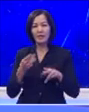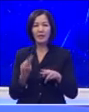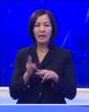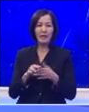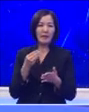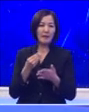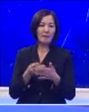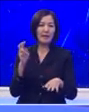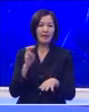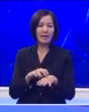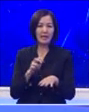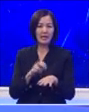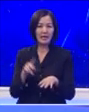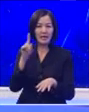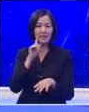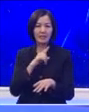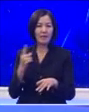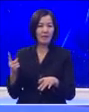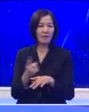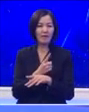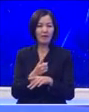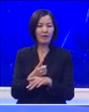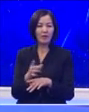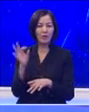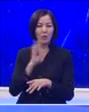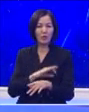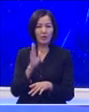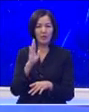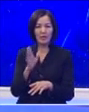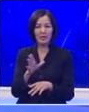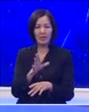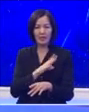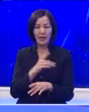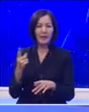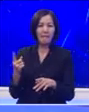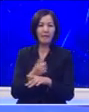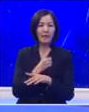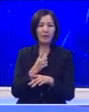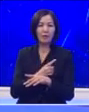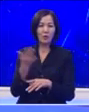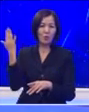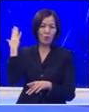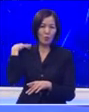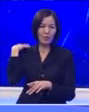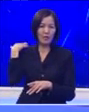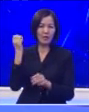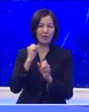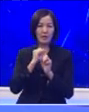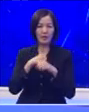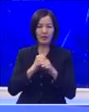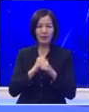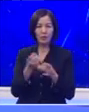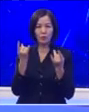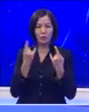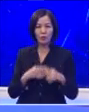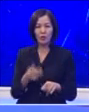Әлемдегі ең қымбат дәрілердің бірі Қазақстанда алғаш рет қолданылды. Бірінші препарат омыртқаның бұлшықет атрофиясы диагнозымен